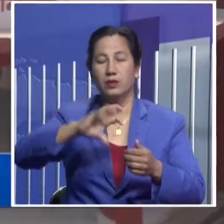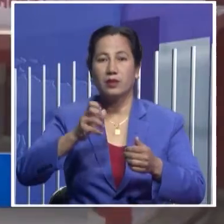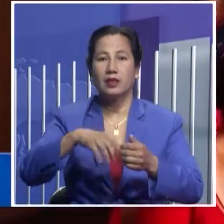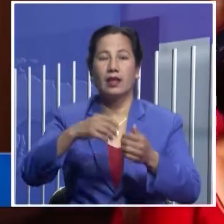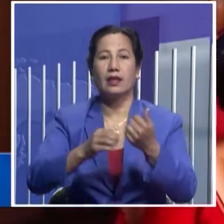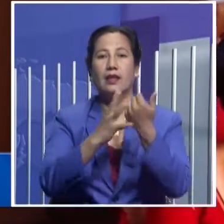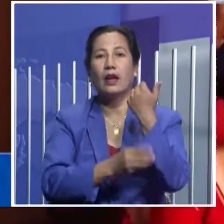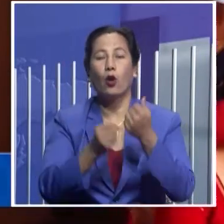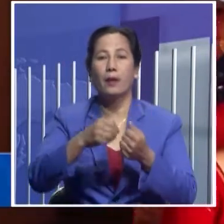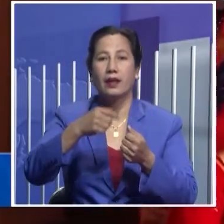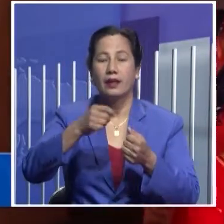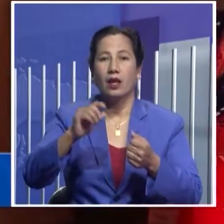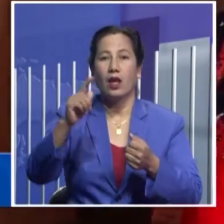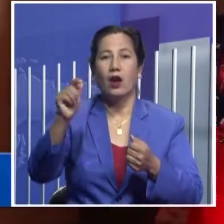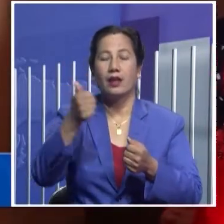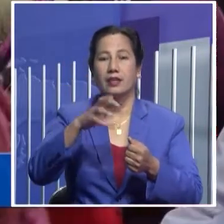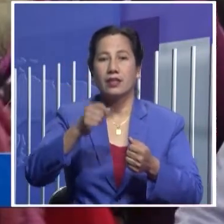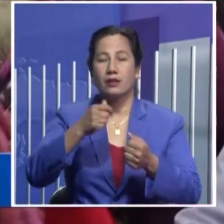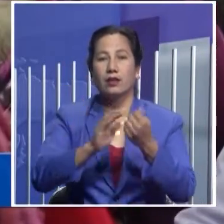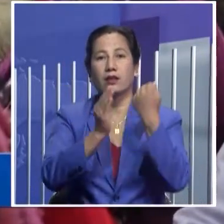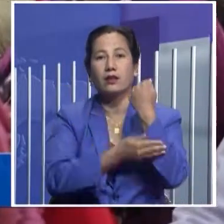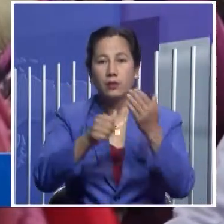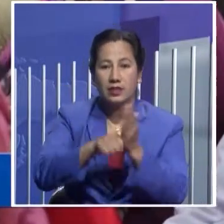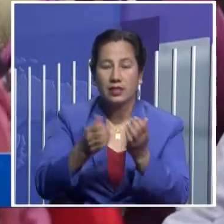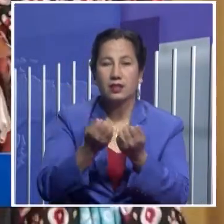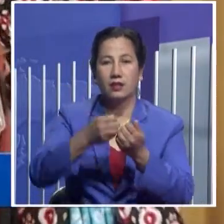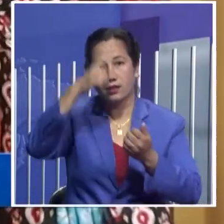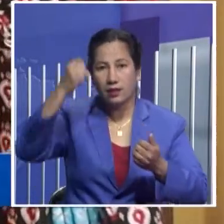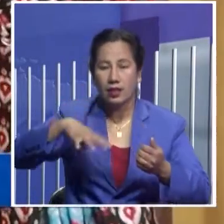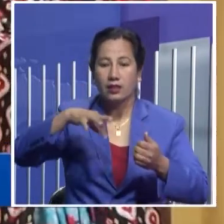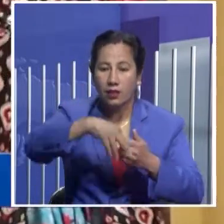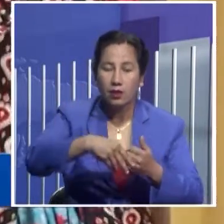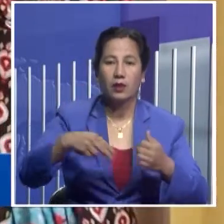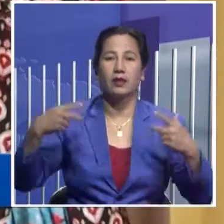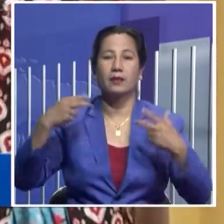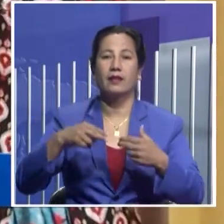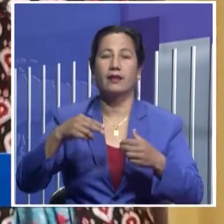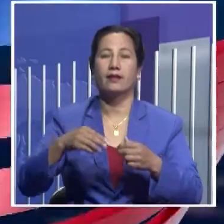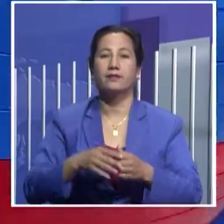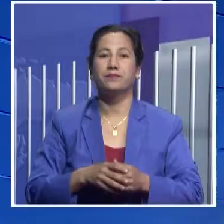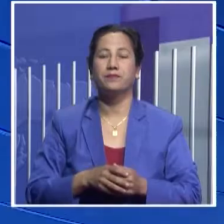ग्रामीण अल्ट्रासाउन्ड कार्यक्रम प्रभावकारी हुन सकिन, गर्भजात गर्न तराई झर्नुपर्ने बाध्यता।